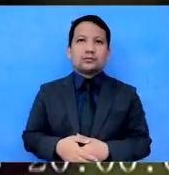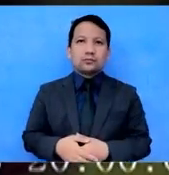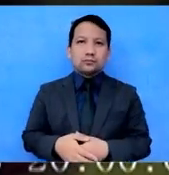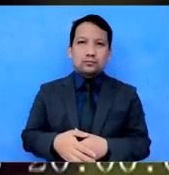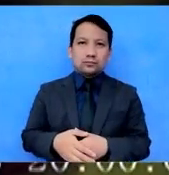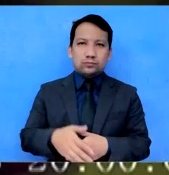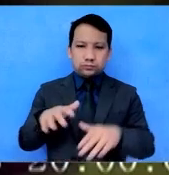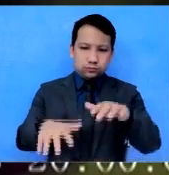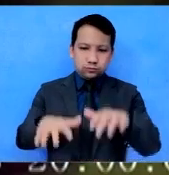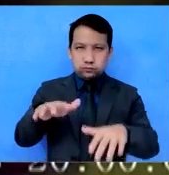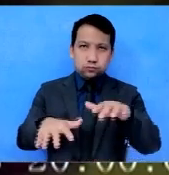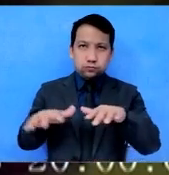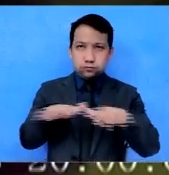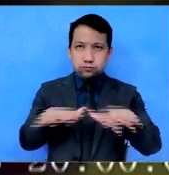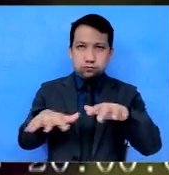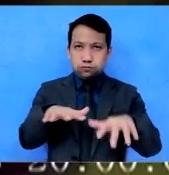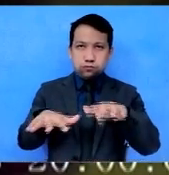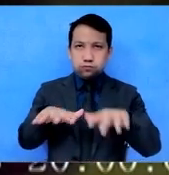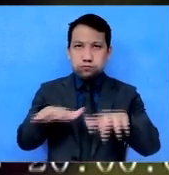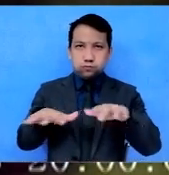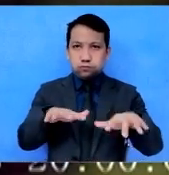pa,